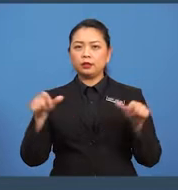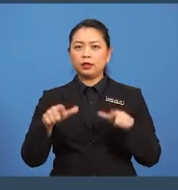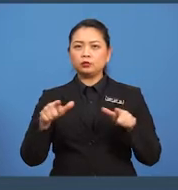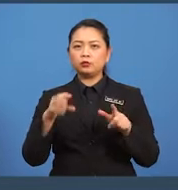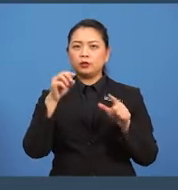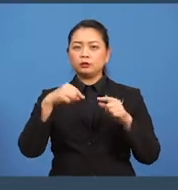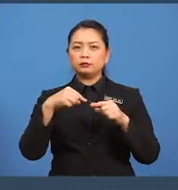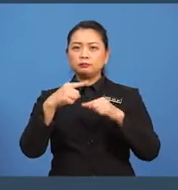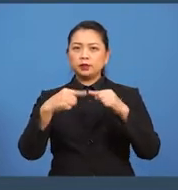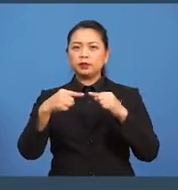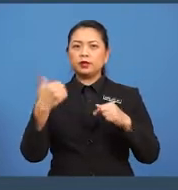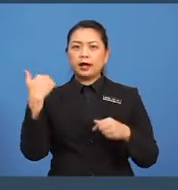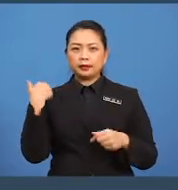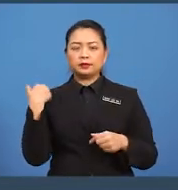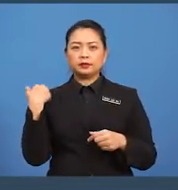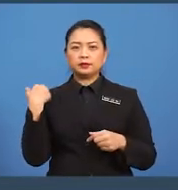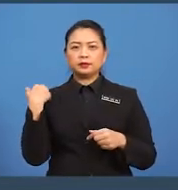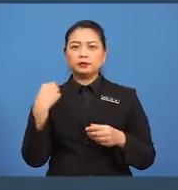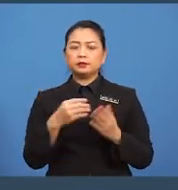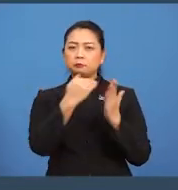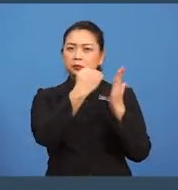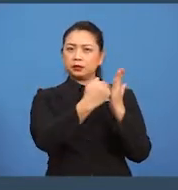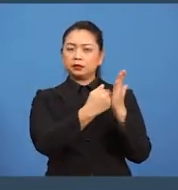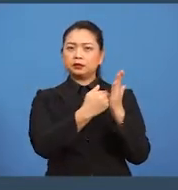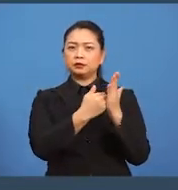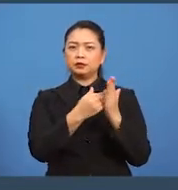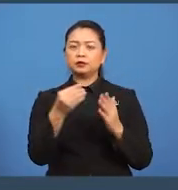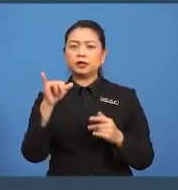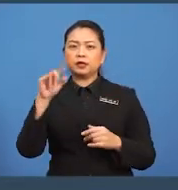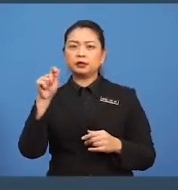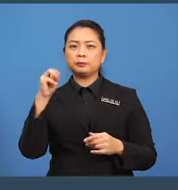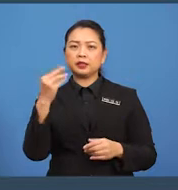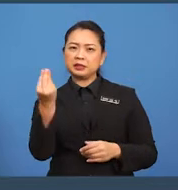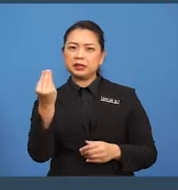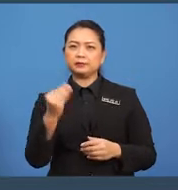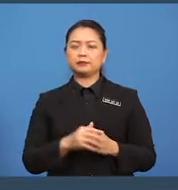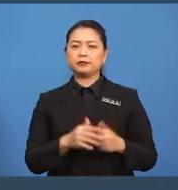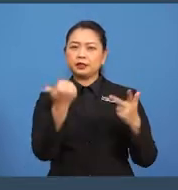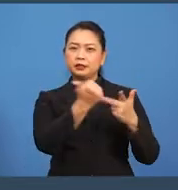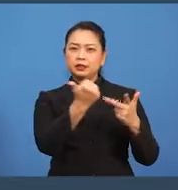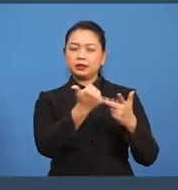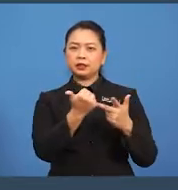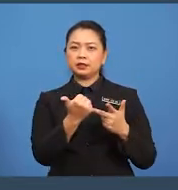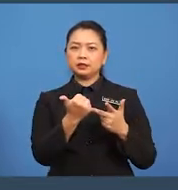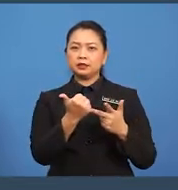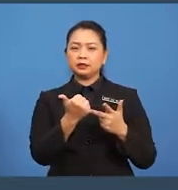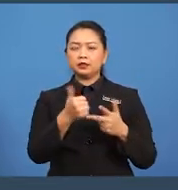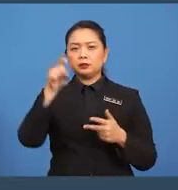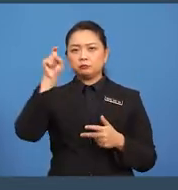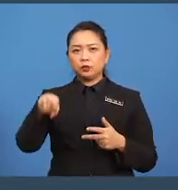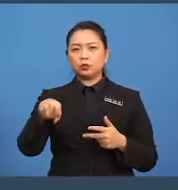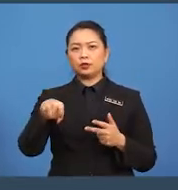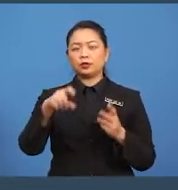suatu senarai item dengan bilangan item yang sedikit atau banyak. Ketiga, proses sort